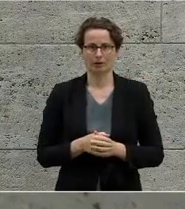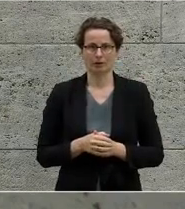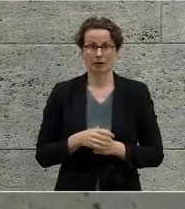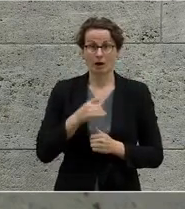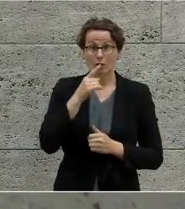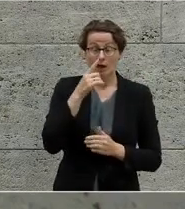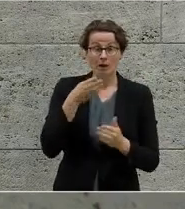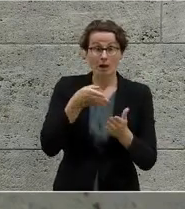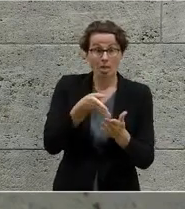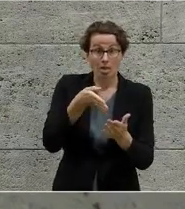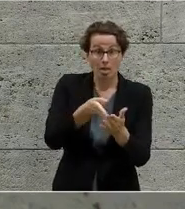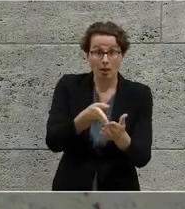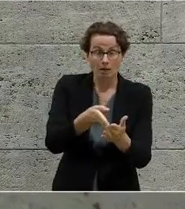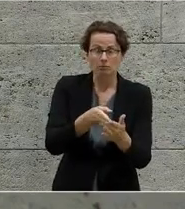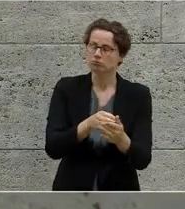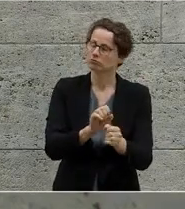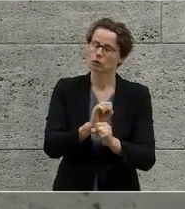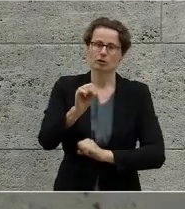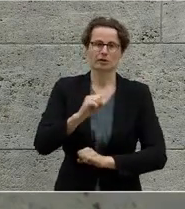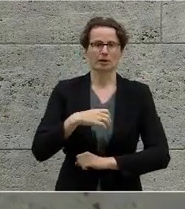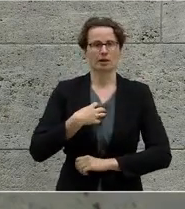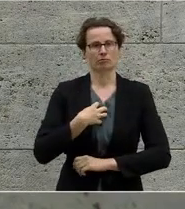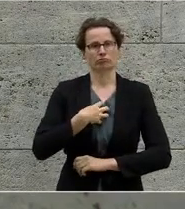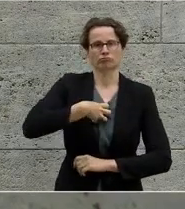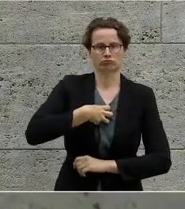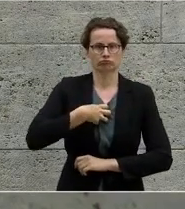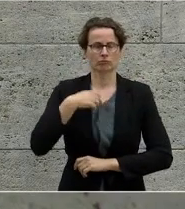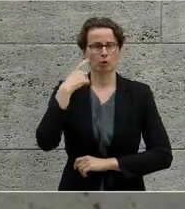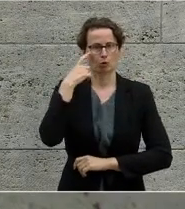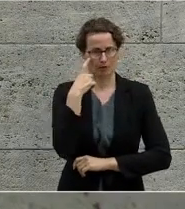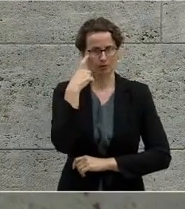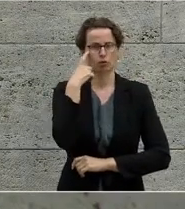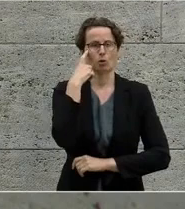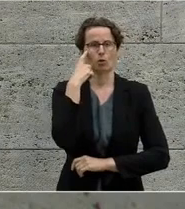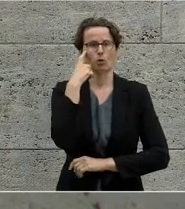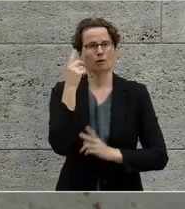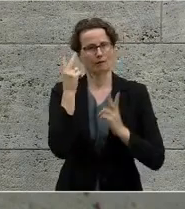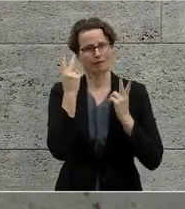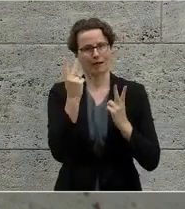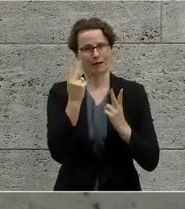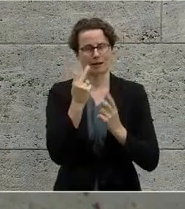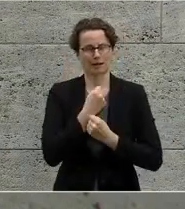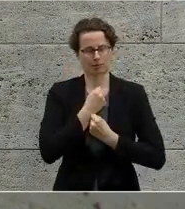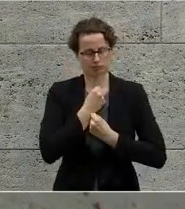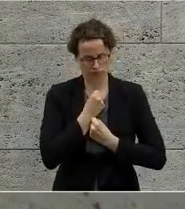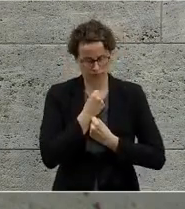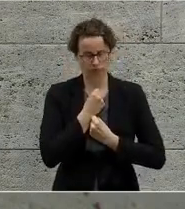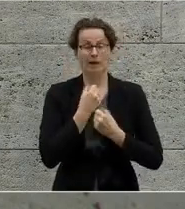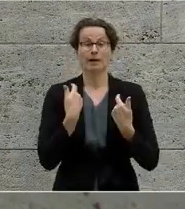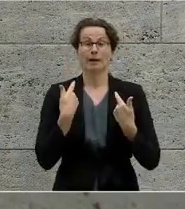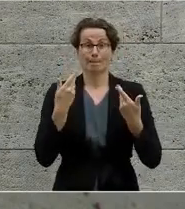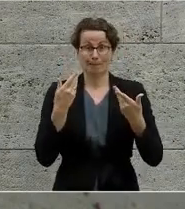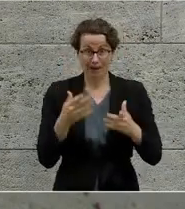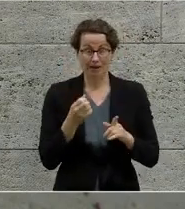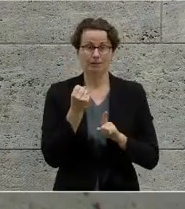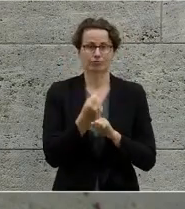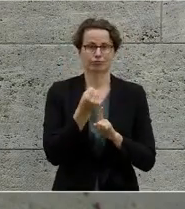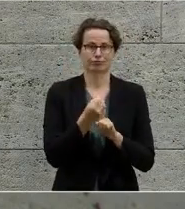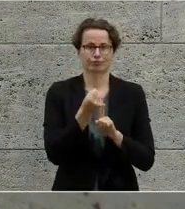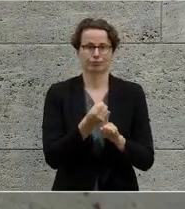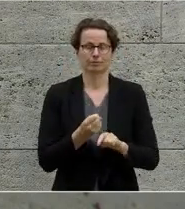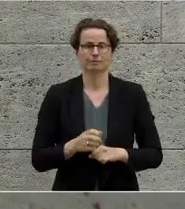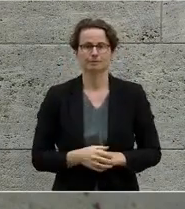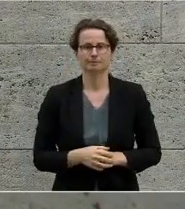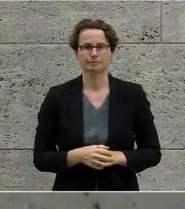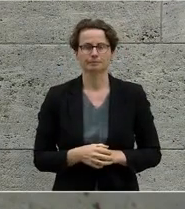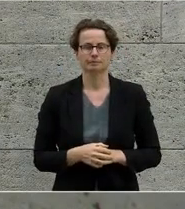Widerstände für die eigene Überzeugung einzutreten und bereit zu sein, ja, dafür Konsequenzen